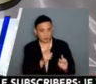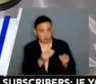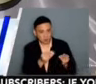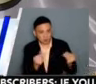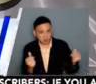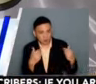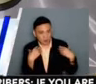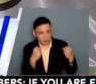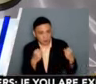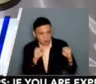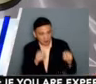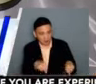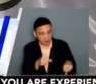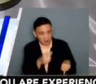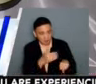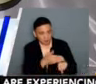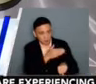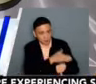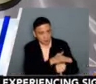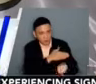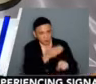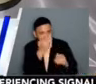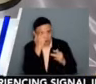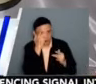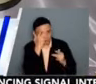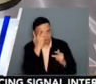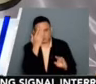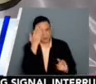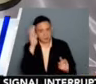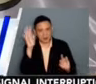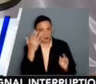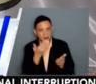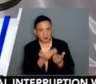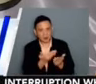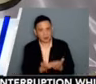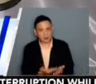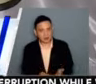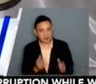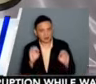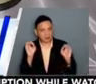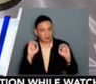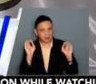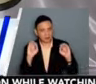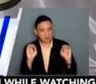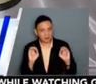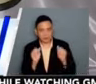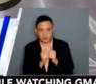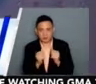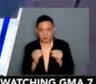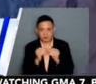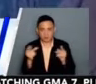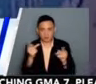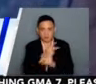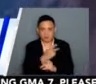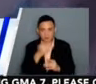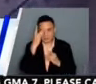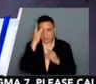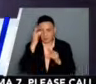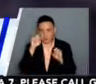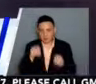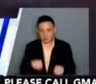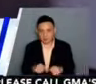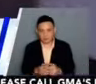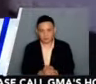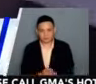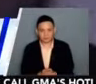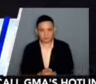nakakagamot. At pwede pang maging sani ng mas nalalaang sakit ng isang pasyente. Sa tanong